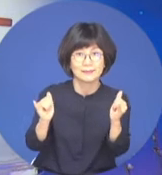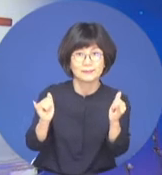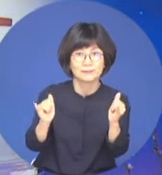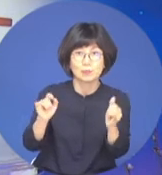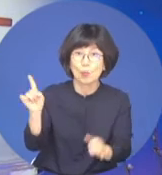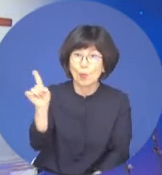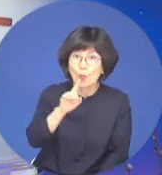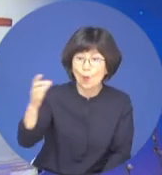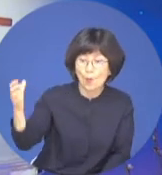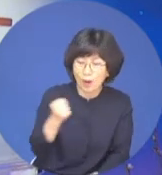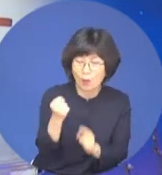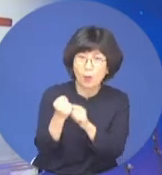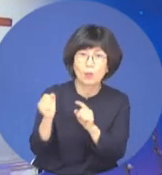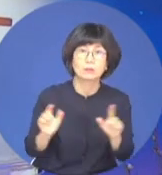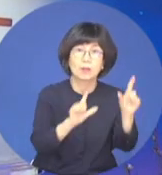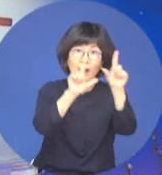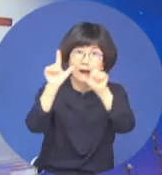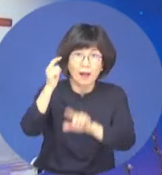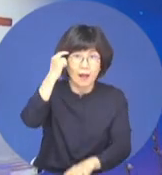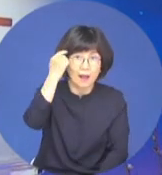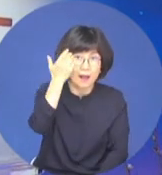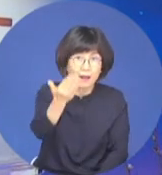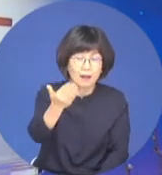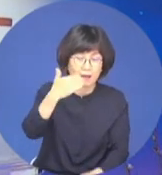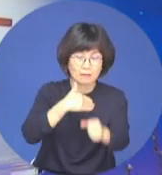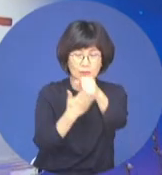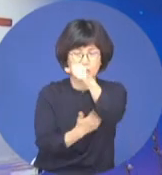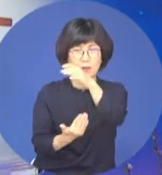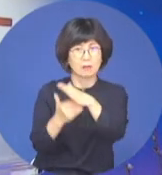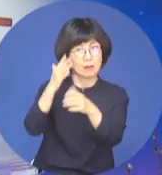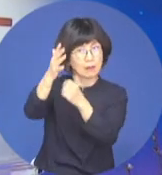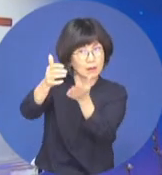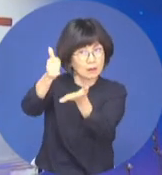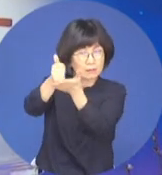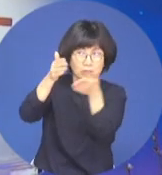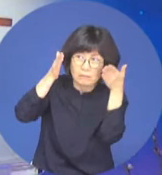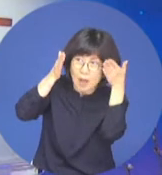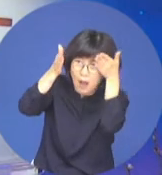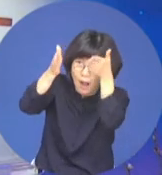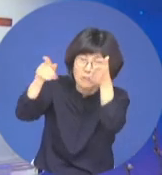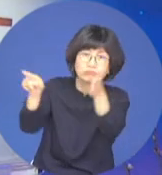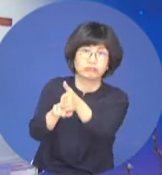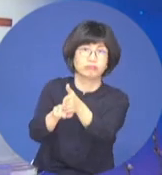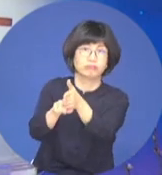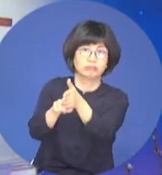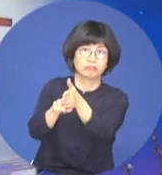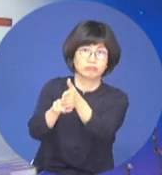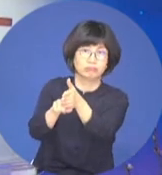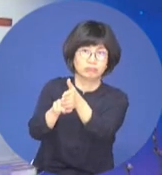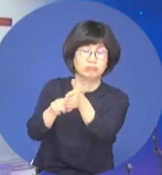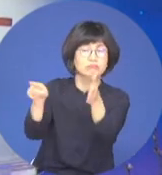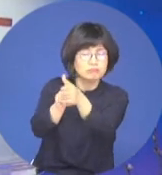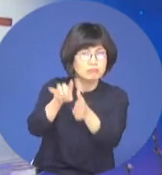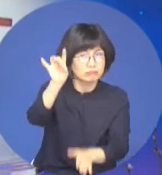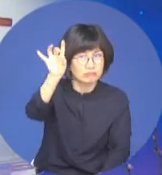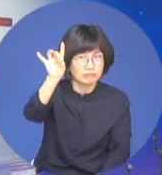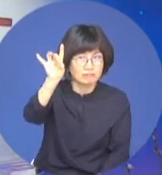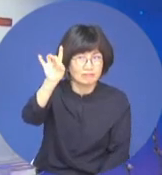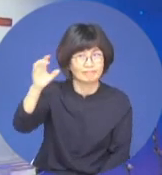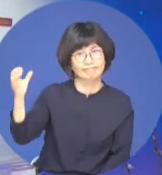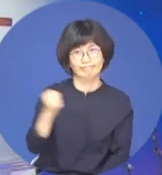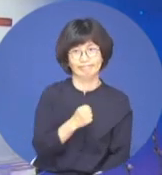사는가? 전능하신 하나님을 향한 절대적 신뢰, 믿음으로 사는 것임을 꼭 기억하시기